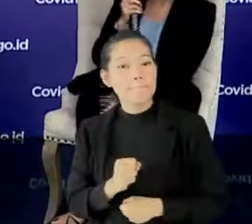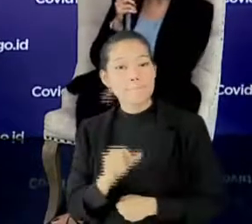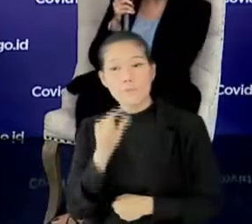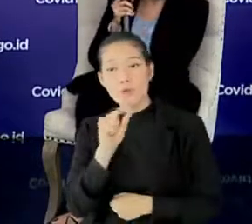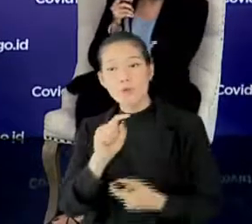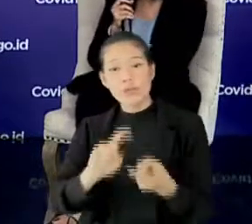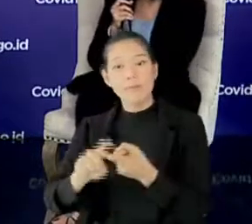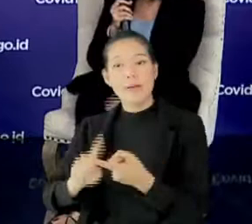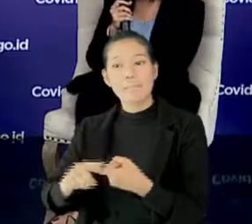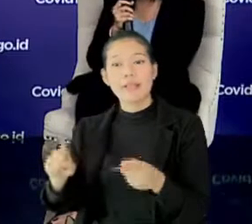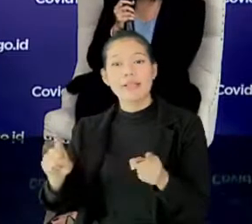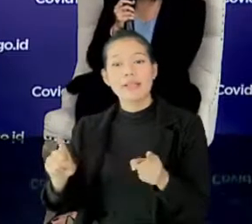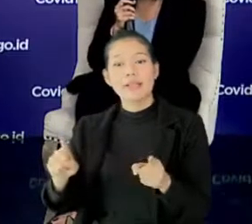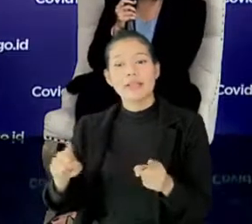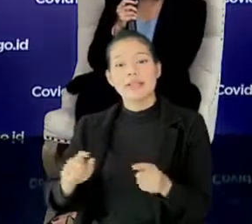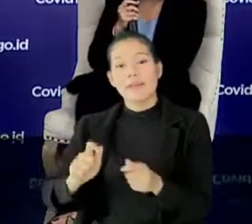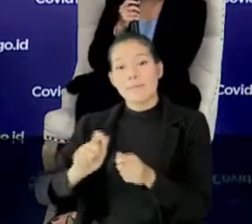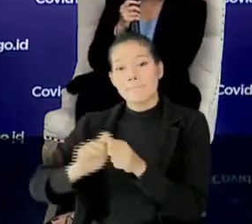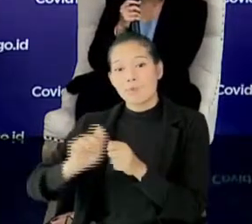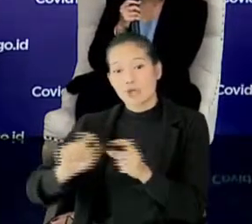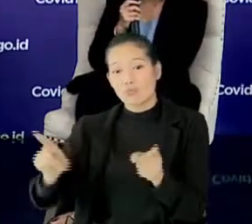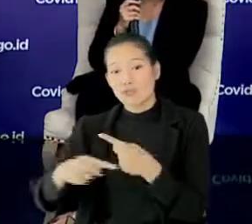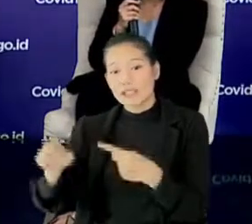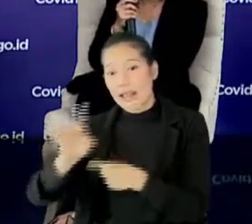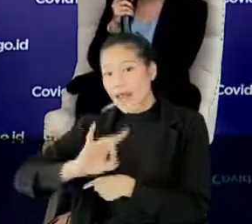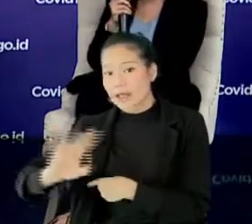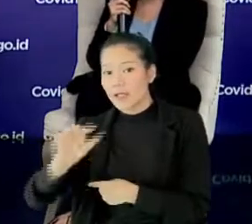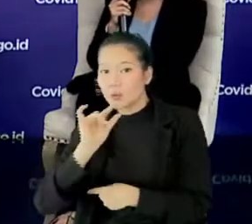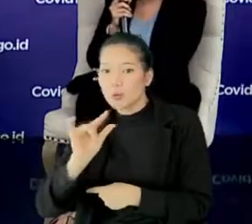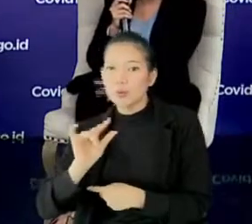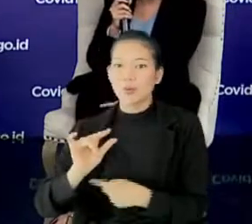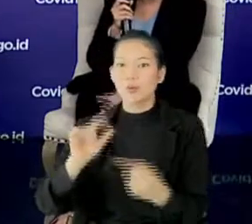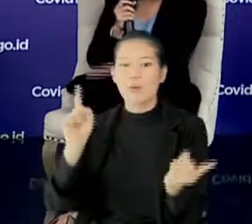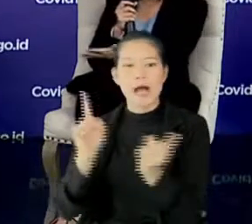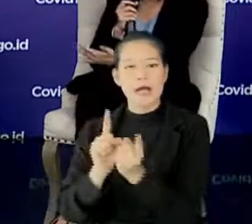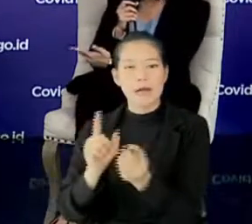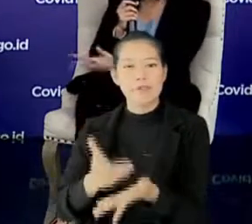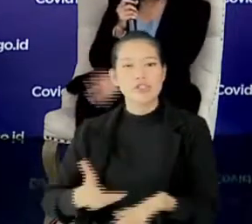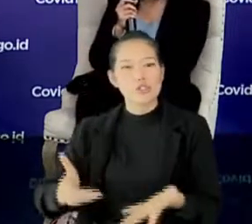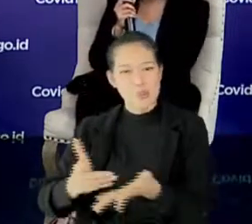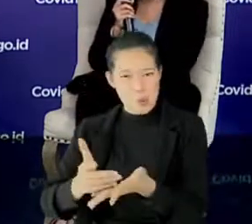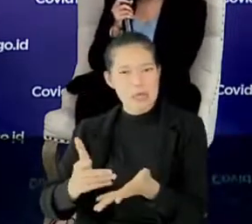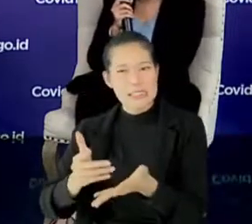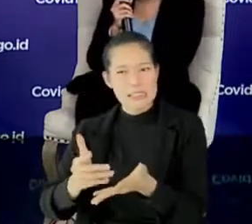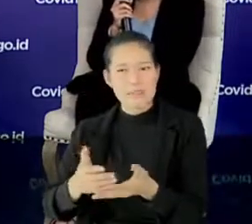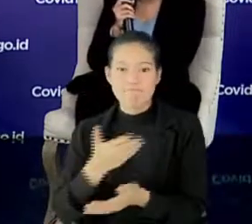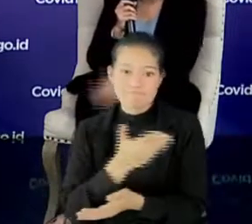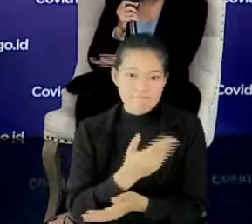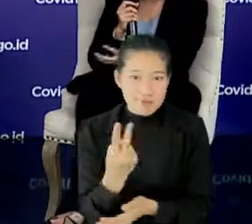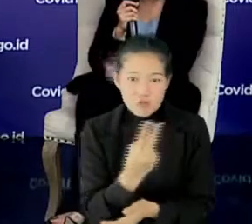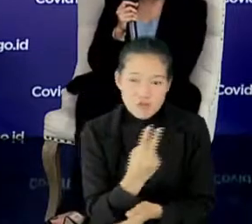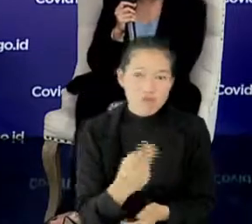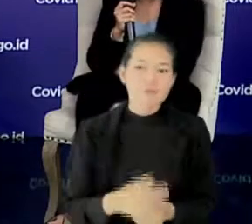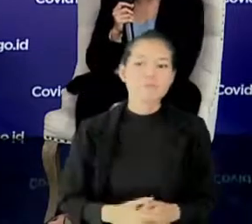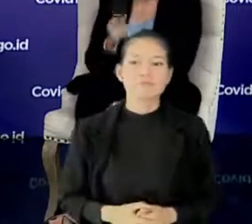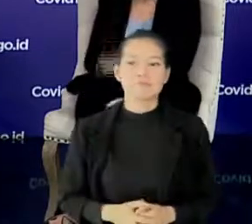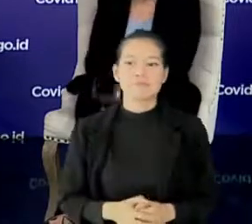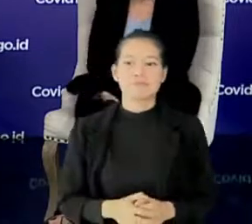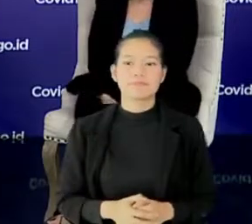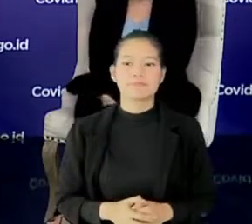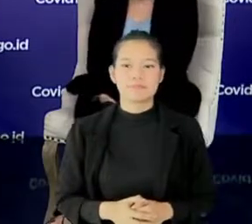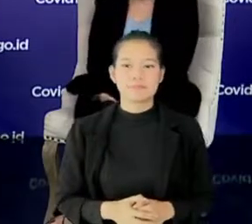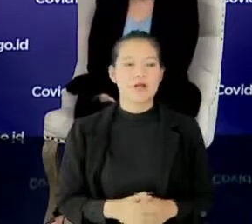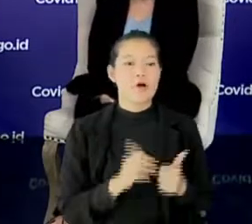untuk mungkin teman-teman musisi lainnya, Mas Lilo, dalam menghadapi tantangan pandemi ini, dari Mas Lilo dan juga Mas Iye, mungkin